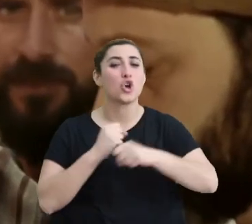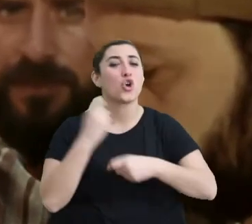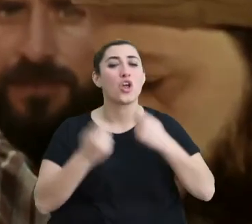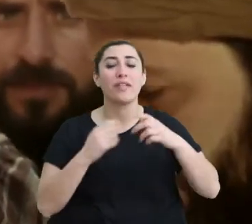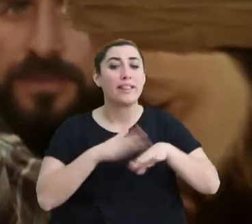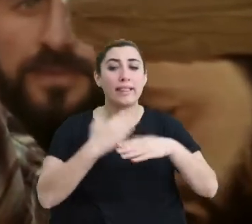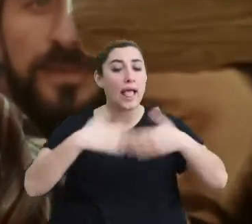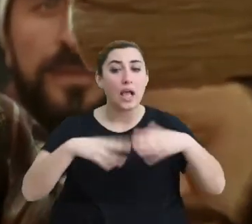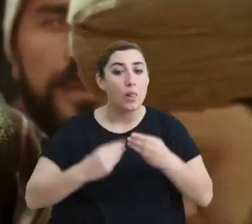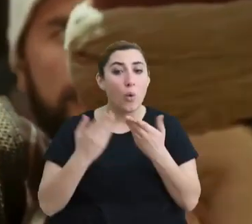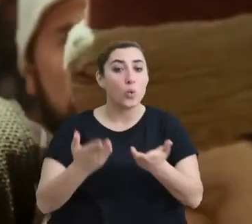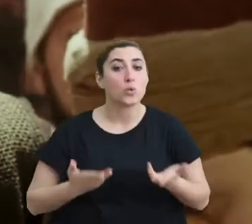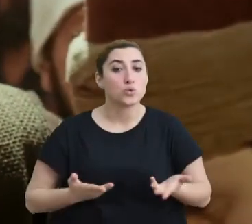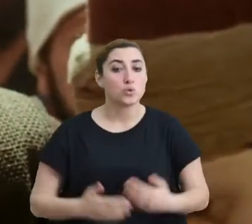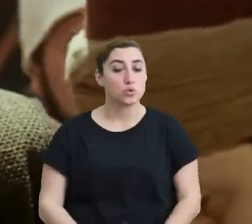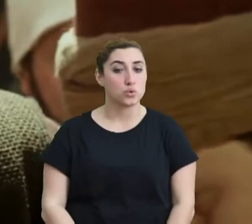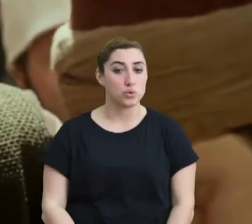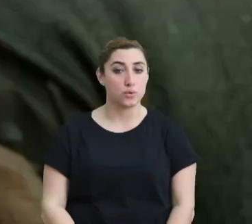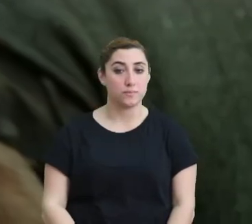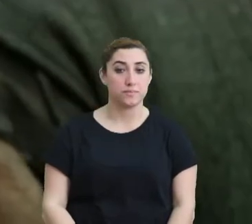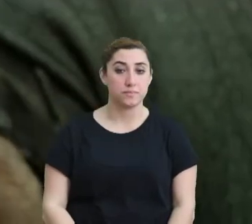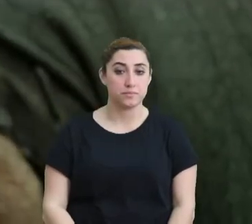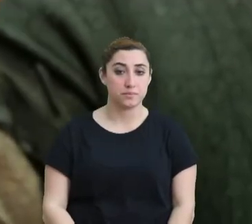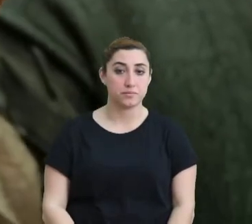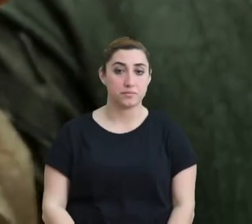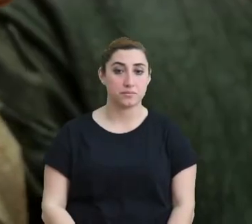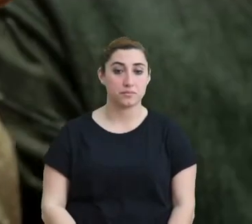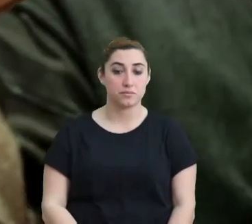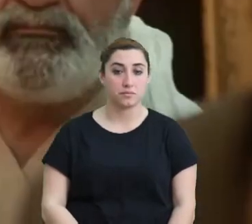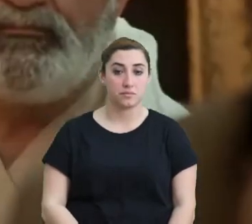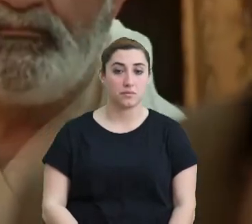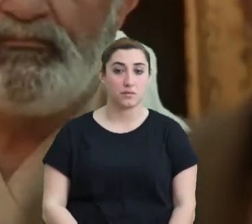vazifesine neden engel olursunuz merakınızla? Ha?